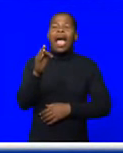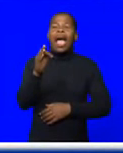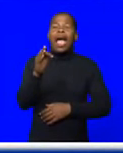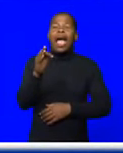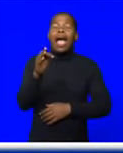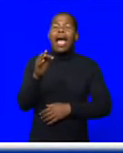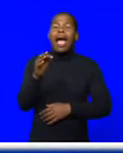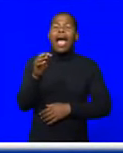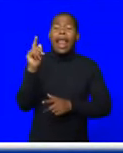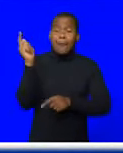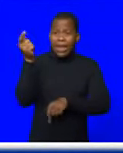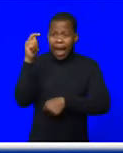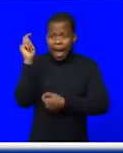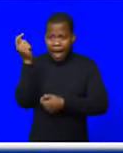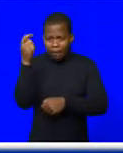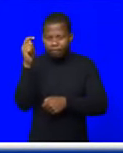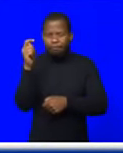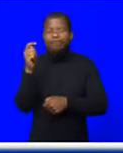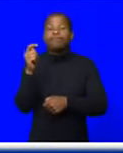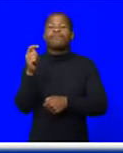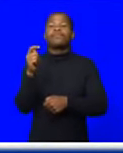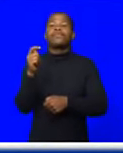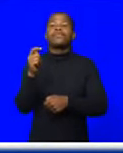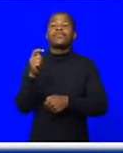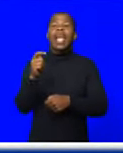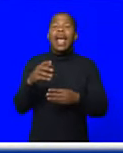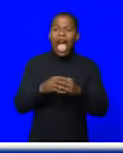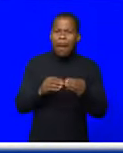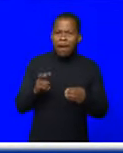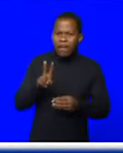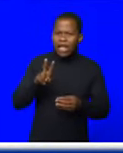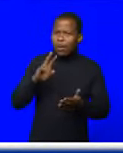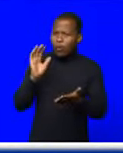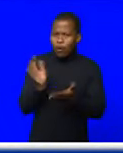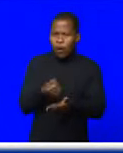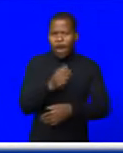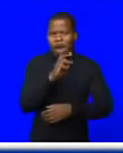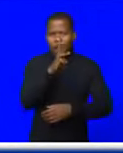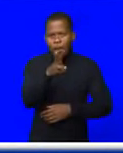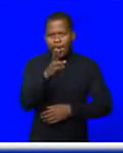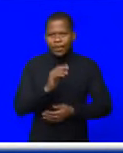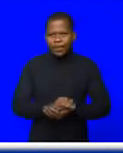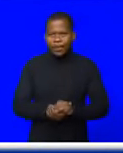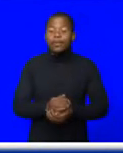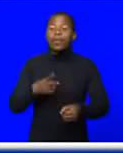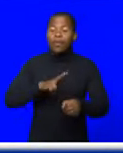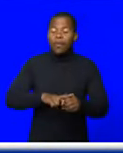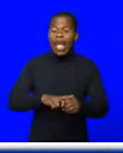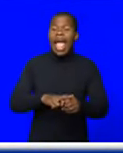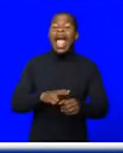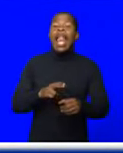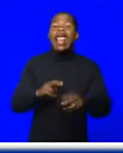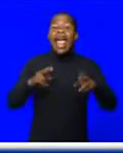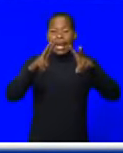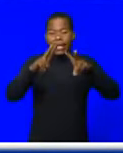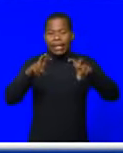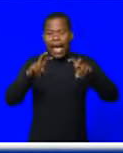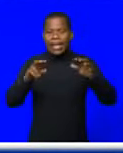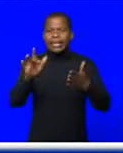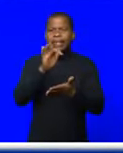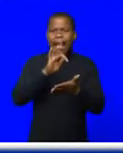khona kungumanje ngoba sisede letiningi takhona sengakabi netilondolo kidekile eGene Bank yethu eMalkens. So